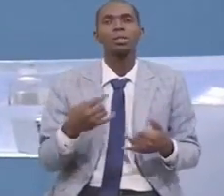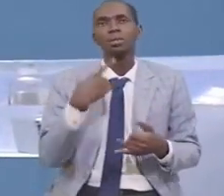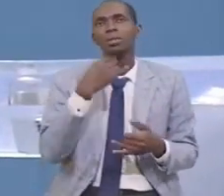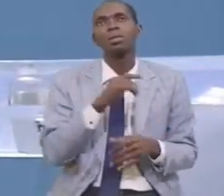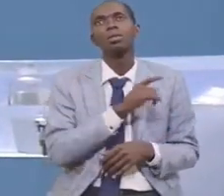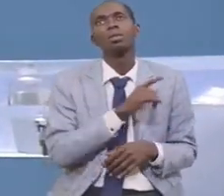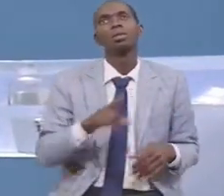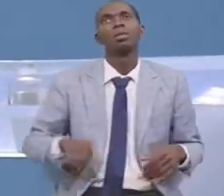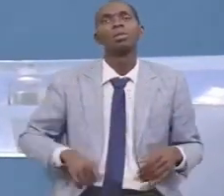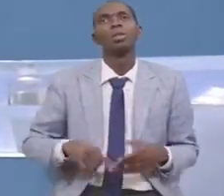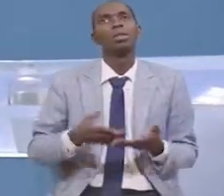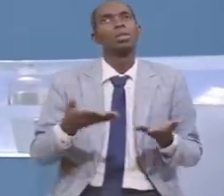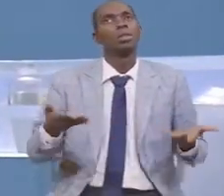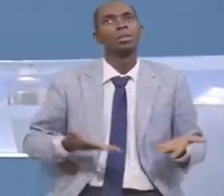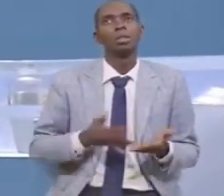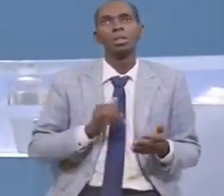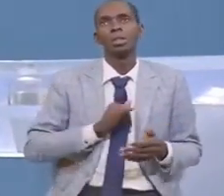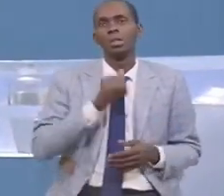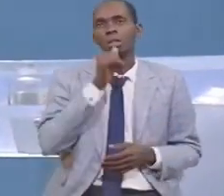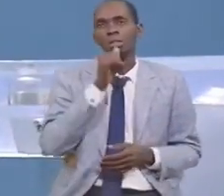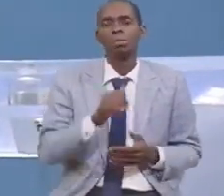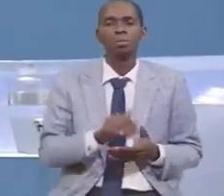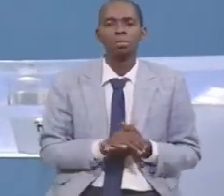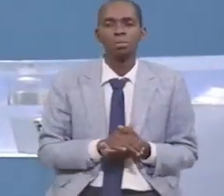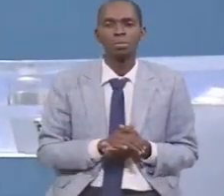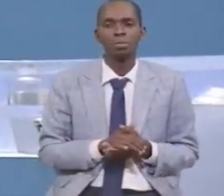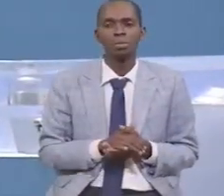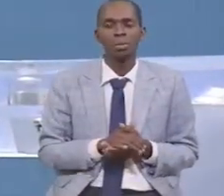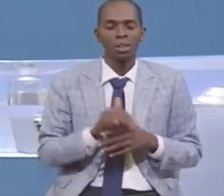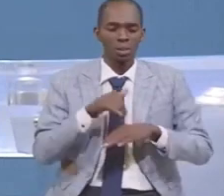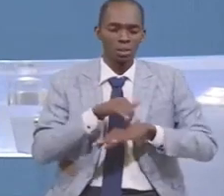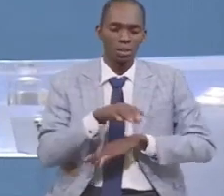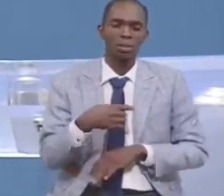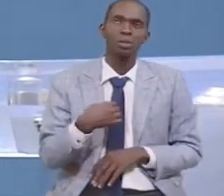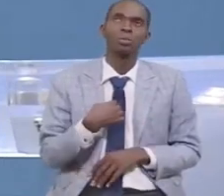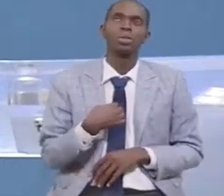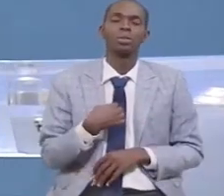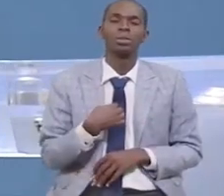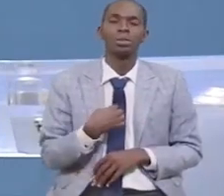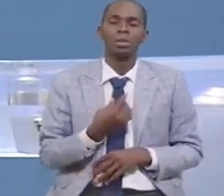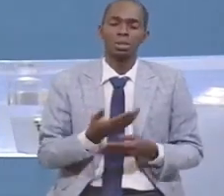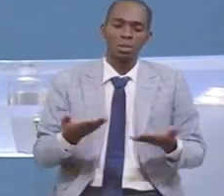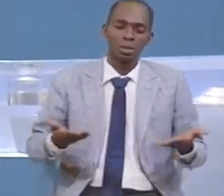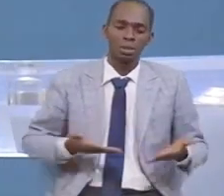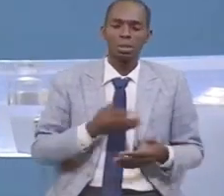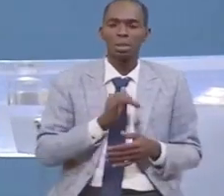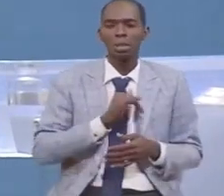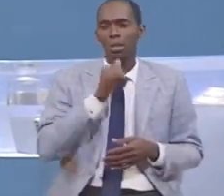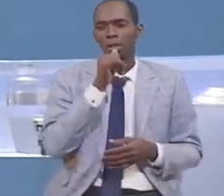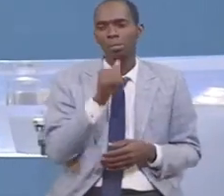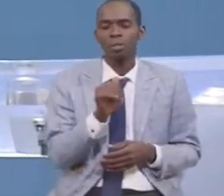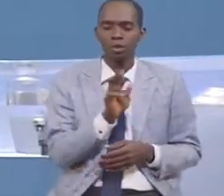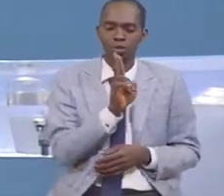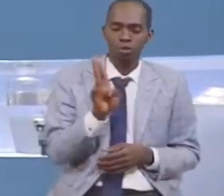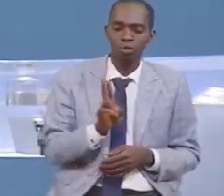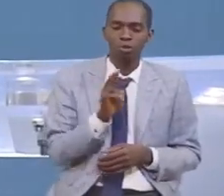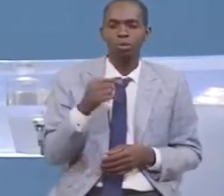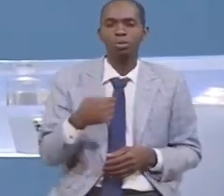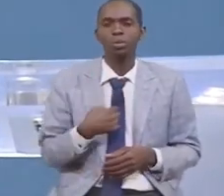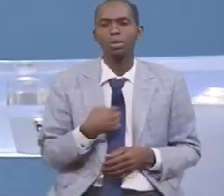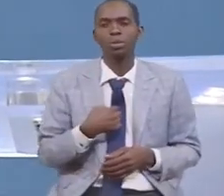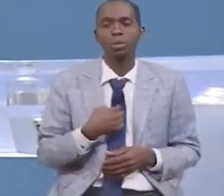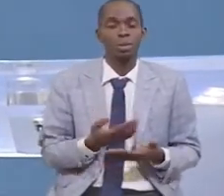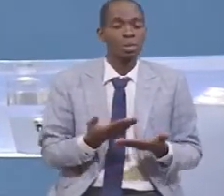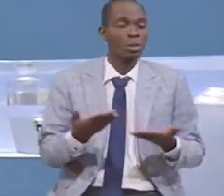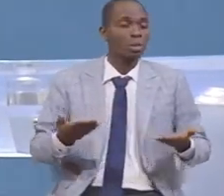Lord, here I am. నేను చెప్తున్నాను ప్రభువా, నేను కోసం ఇక్కడ ఉన్నాను, నన్ను పంపించండి. Here I am. నేను ఇక్కడ ఉన్నాను. Use me. నన్ను